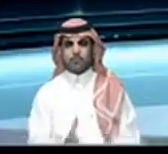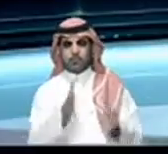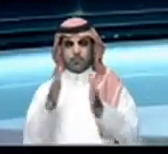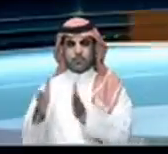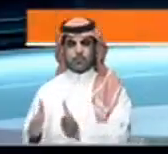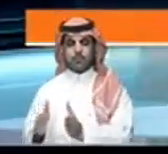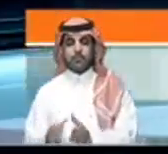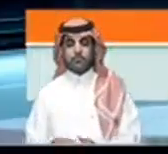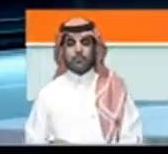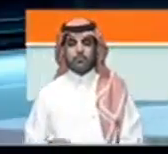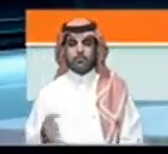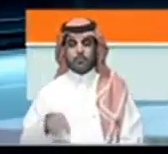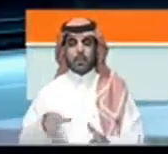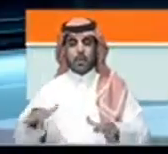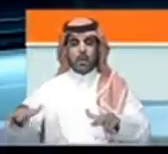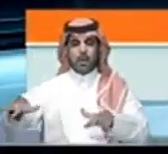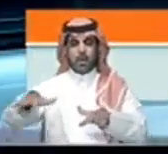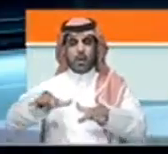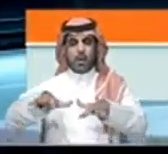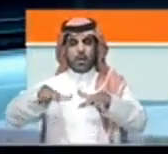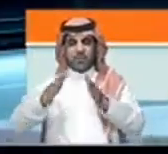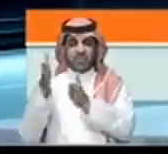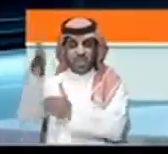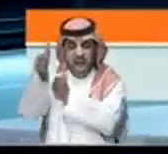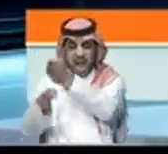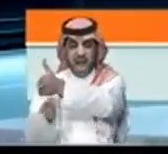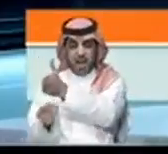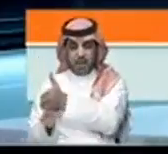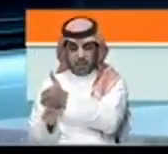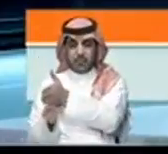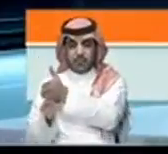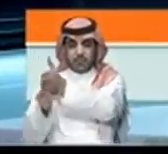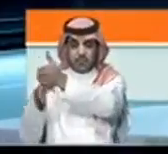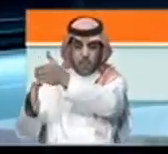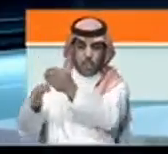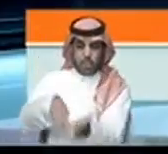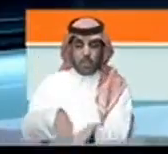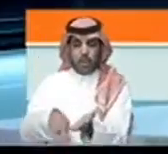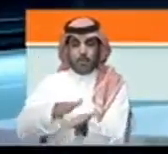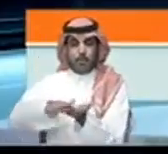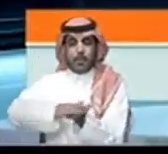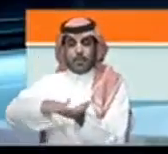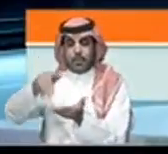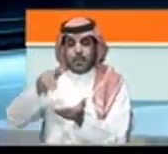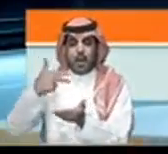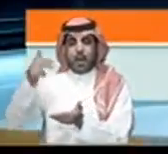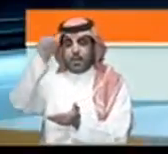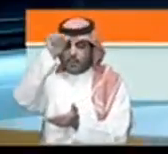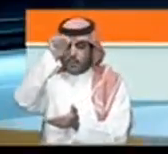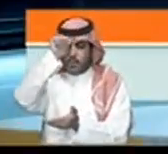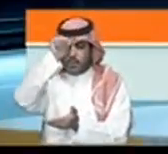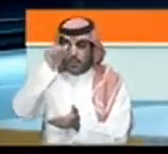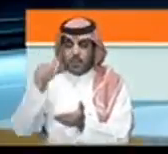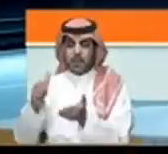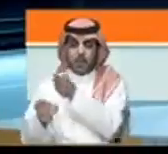ادى انهيار جزء من جدار بمشروع بمشروع بناء في مدينه بون غرب الهند الى مقتل